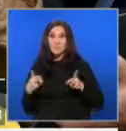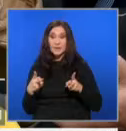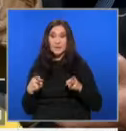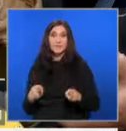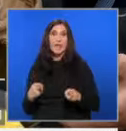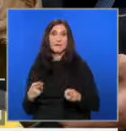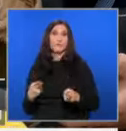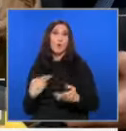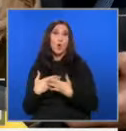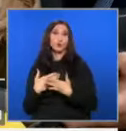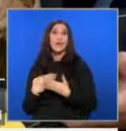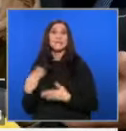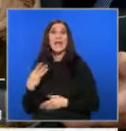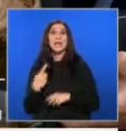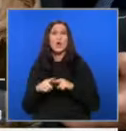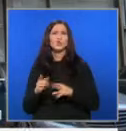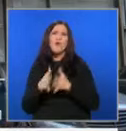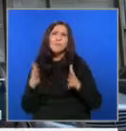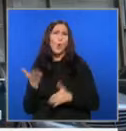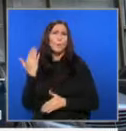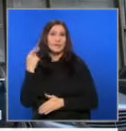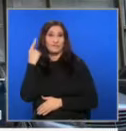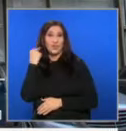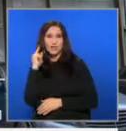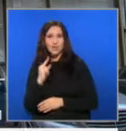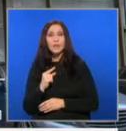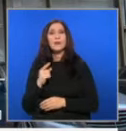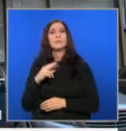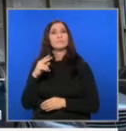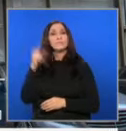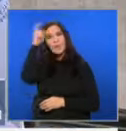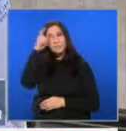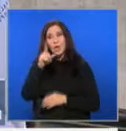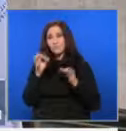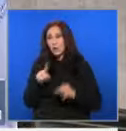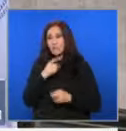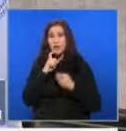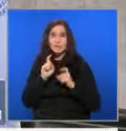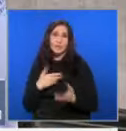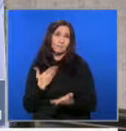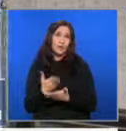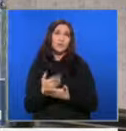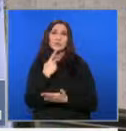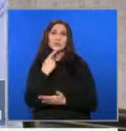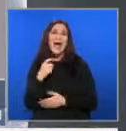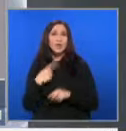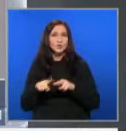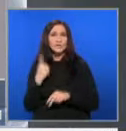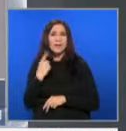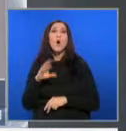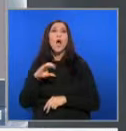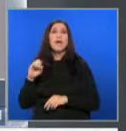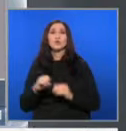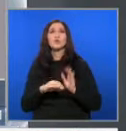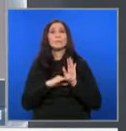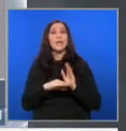прекратените ни отношения с Елена Йончева много преди вчерашния ден. От ДПС официално не коментираха номинацията на Йончева. Само евродепутатът Илхан